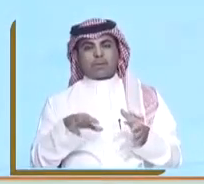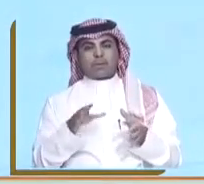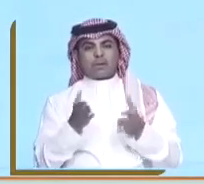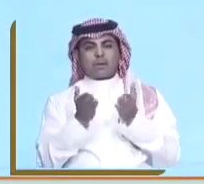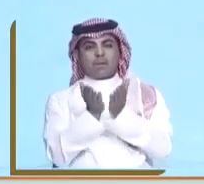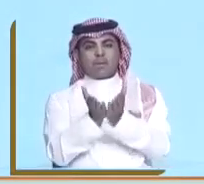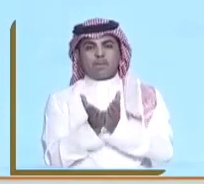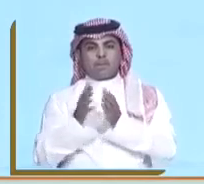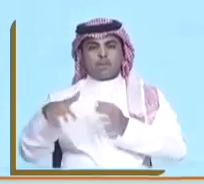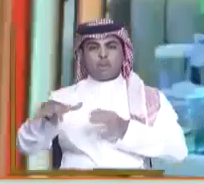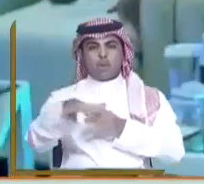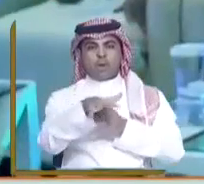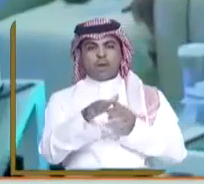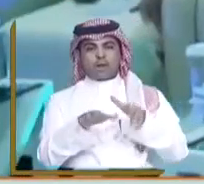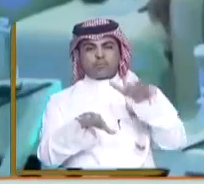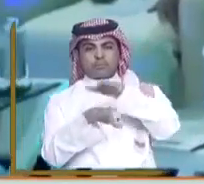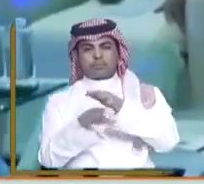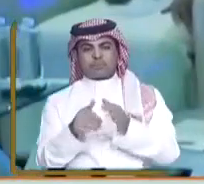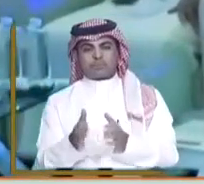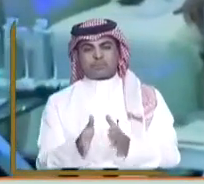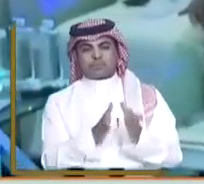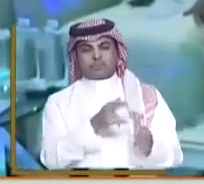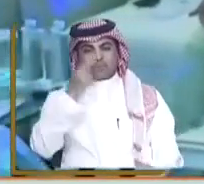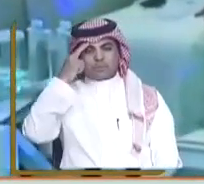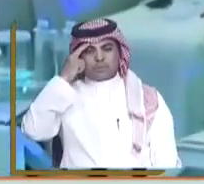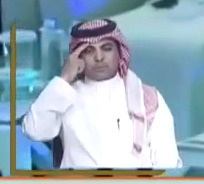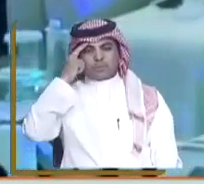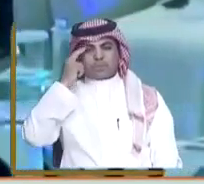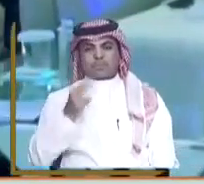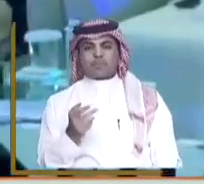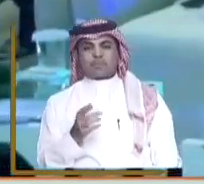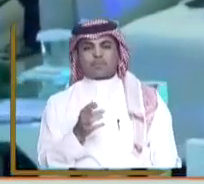البحريه المملكه السعوديه ايضا